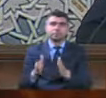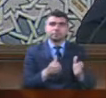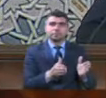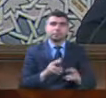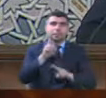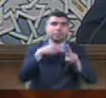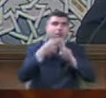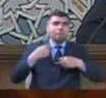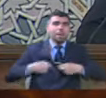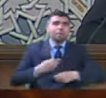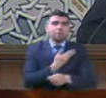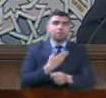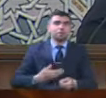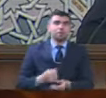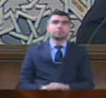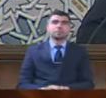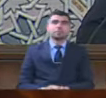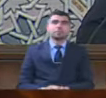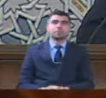الحكومة.